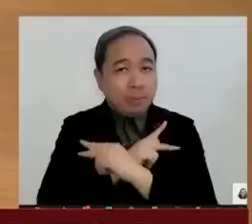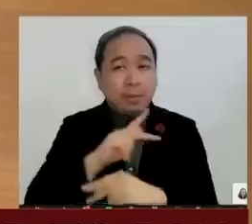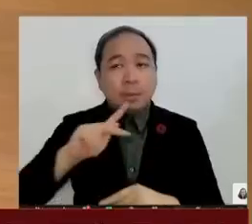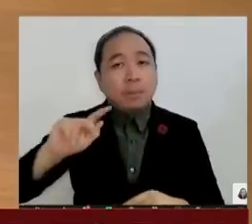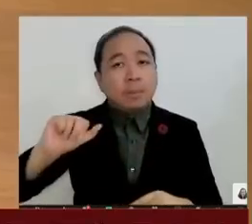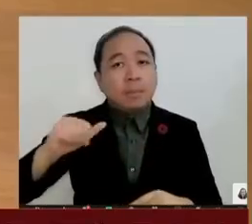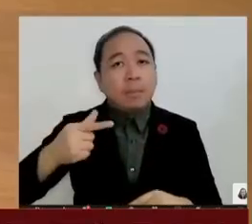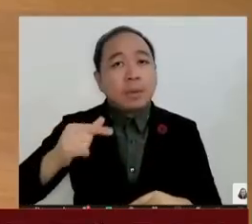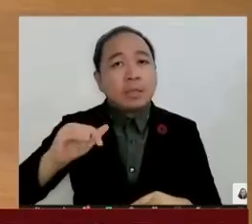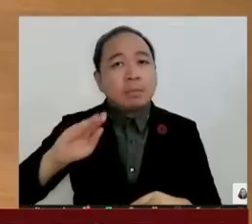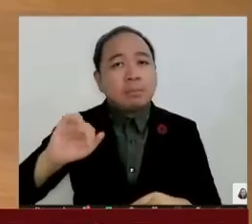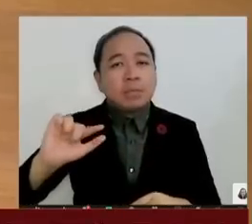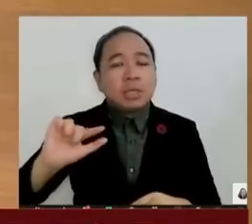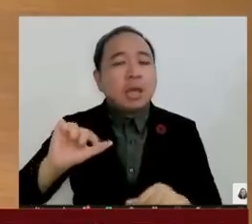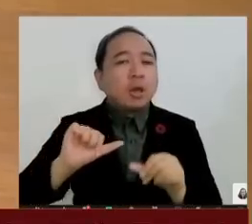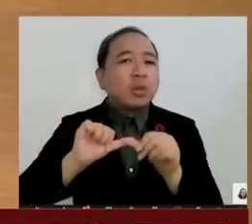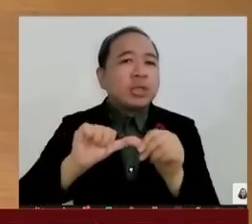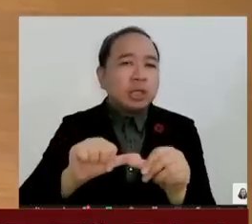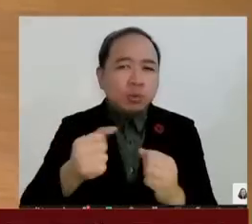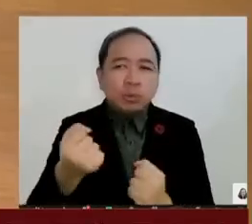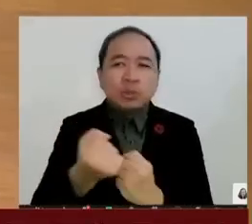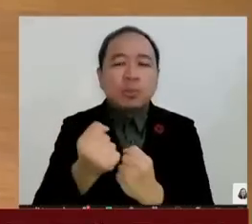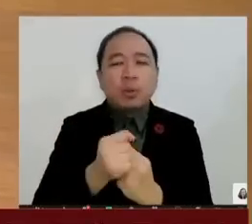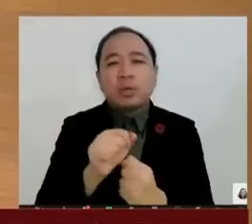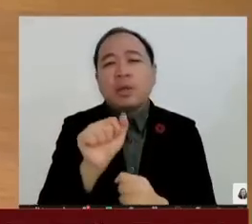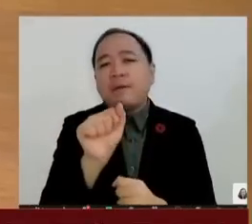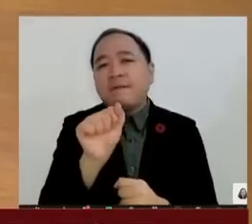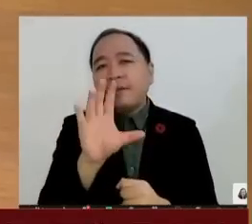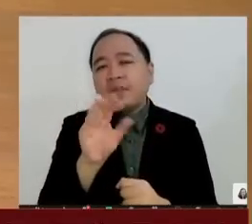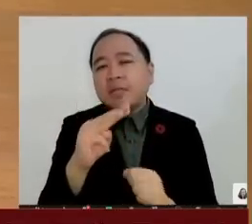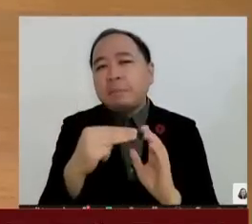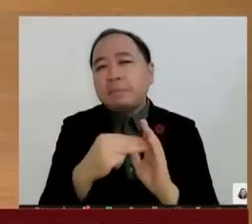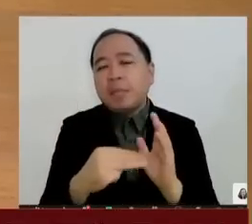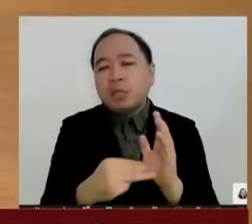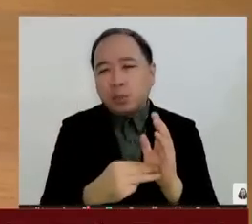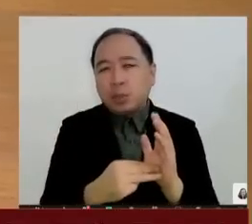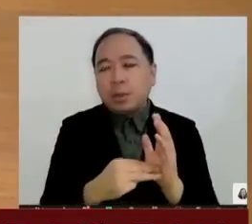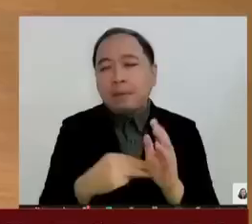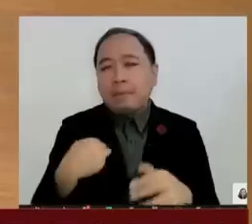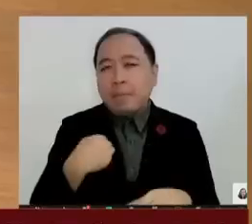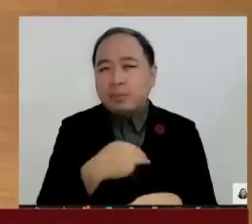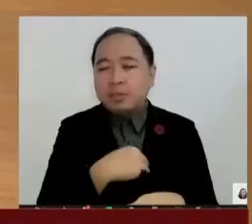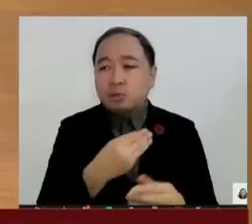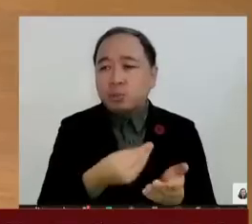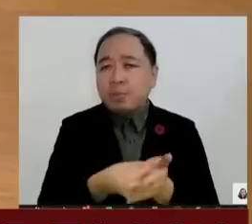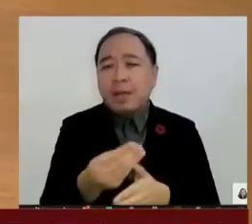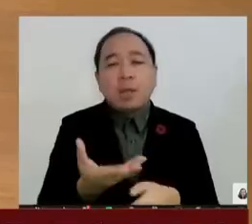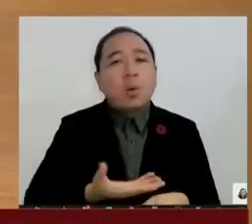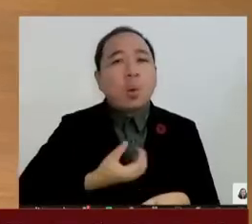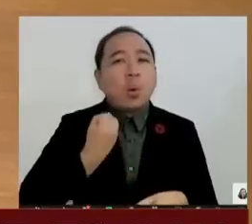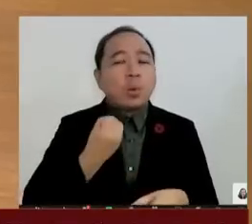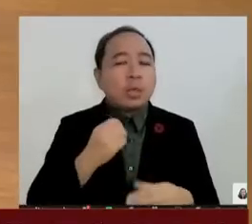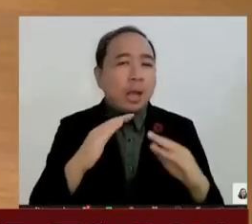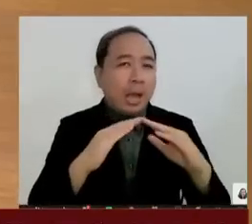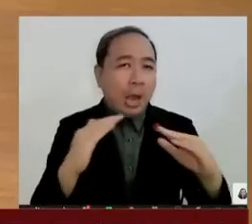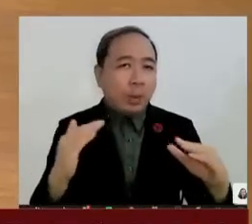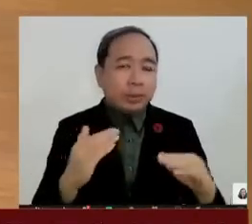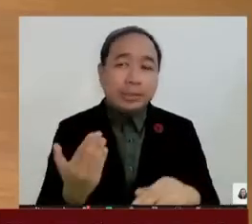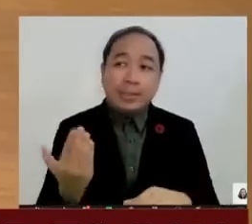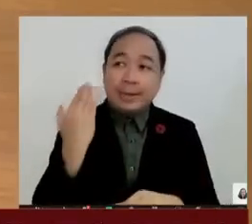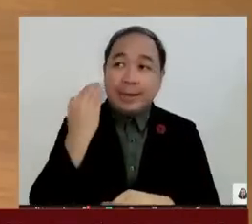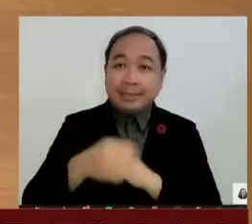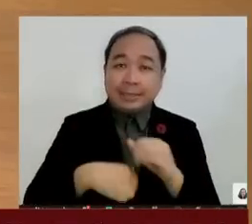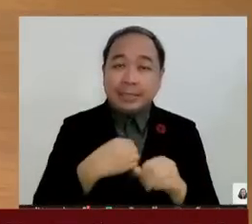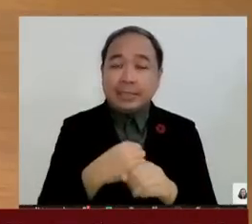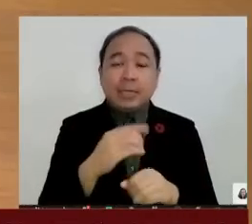kanyang 15 milyong membro para makabili ng bahay. Sa nakaraang taon, mahigit 100,000 ang